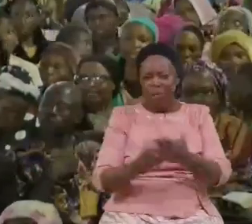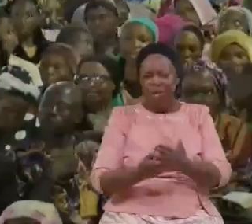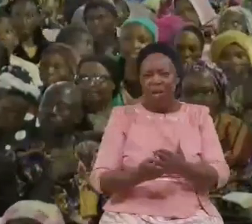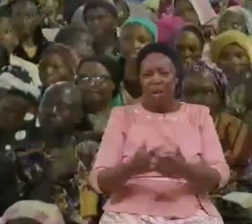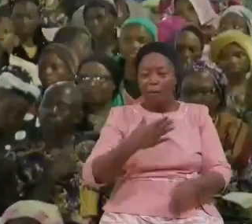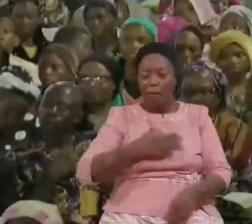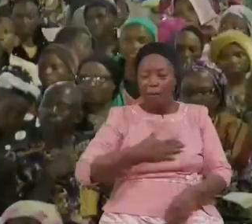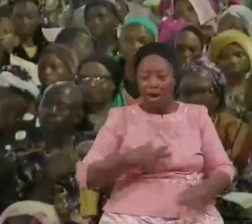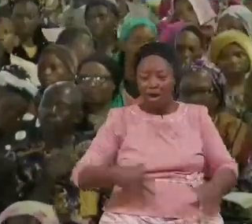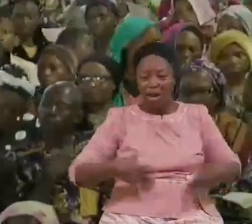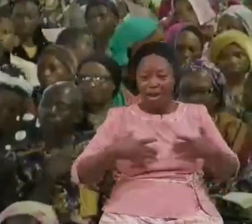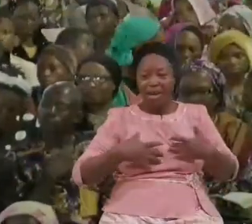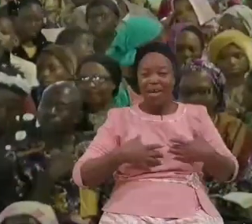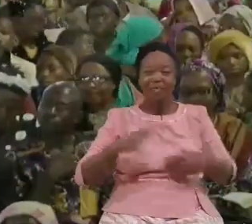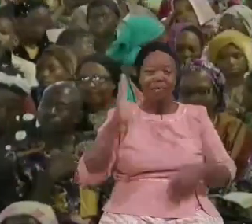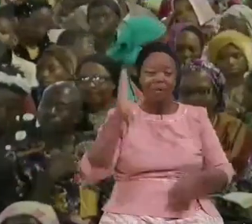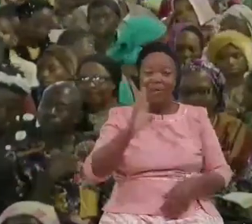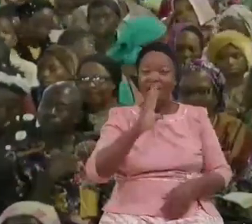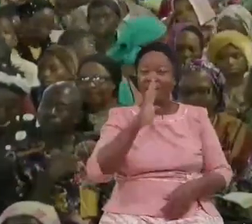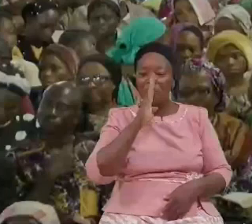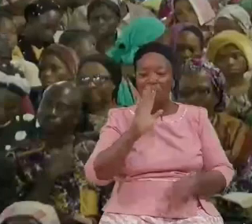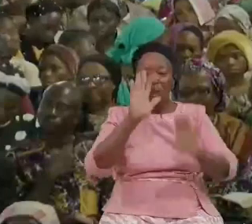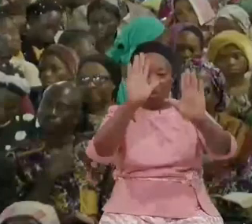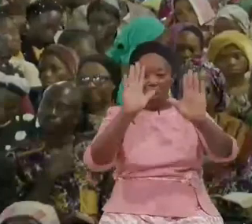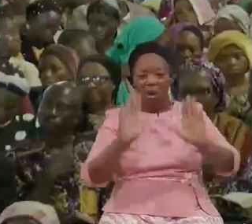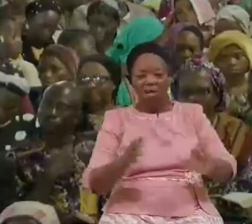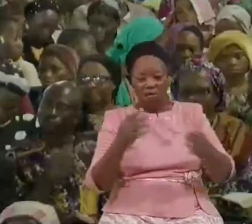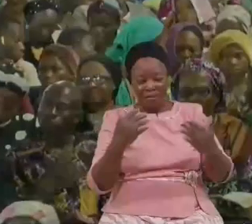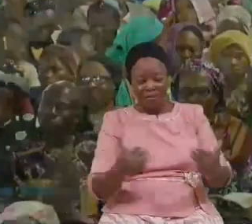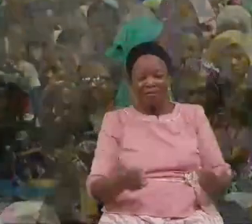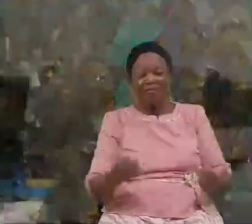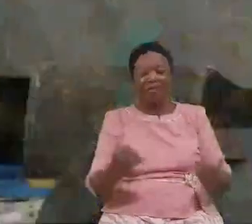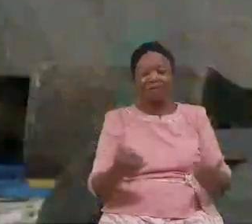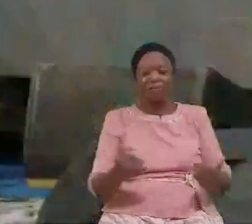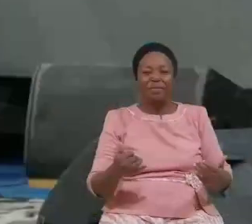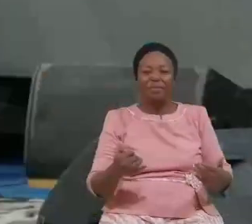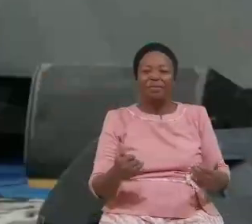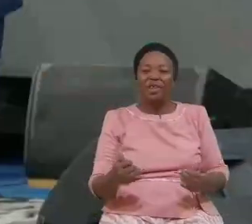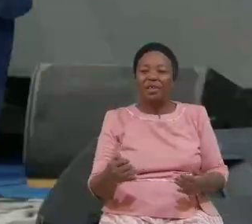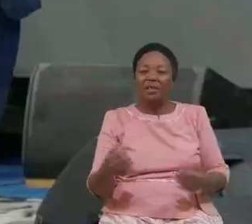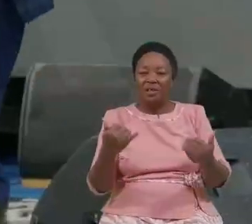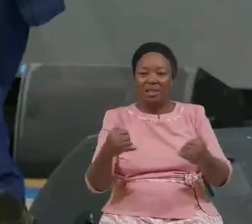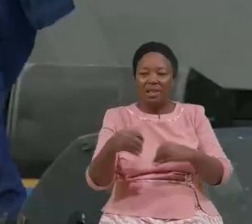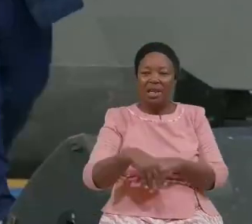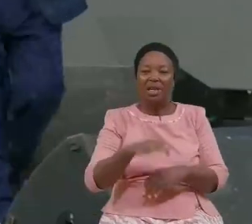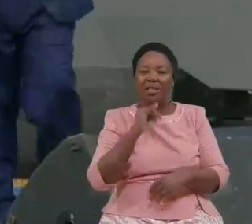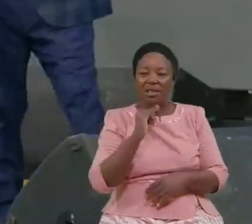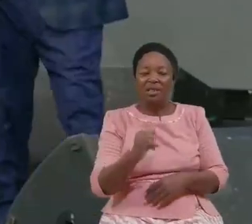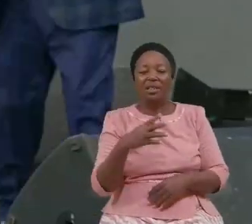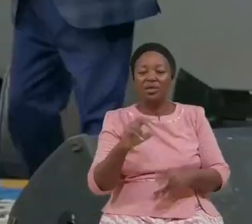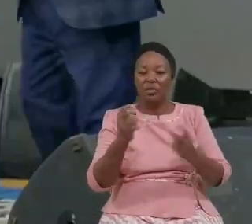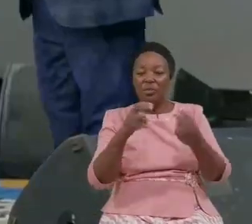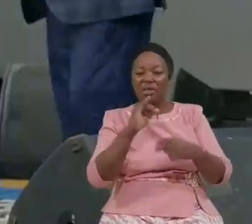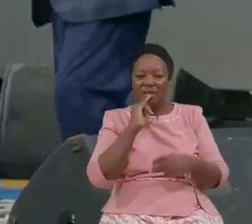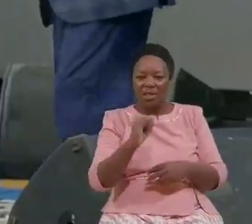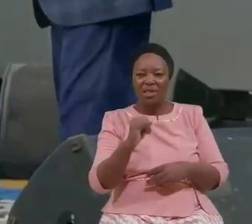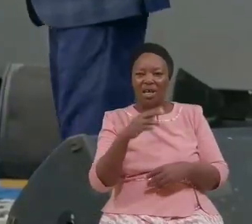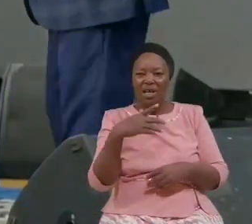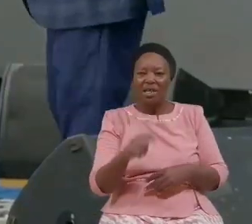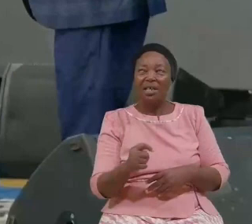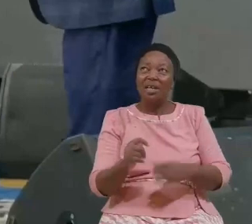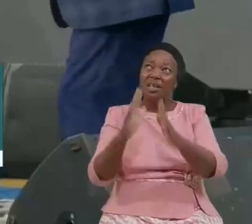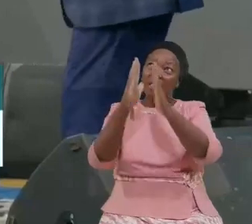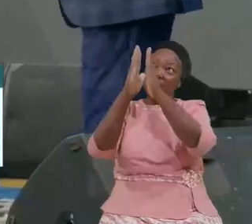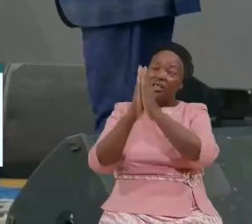ce soir c'est fait par l'intercession de Christ Jésus